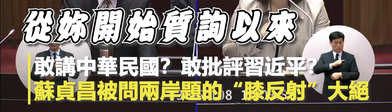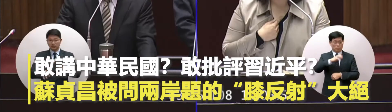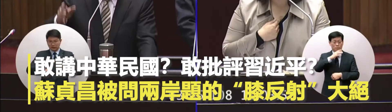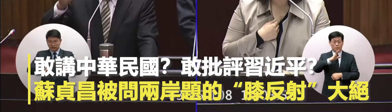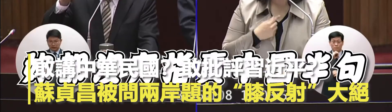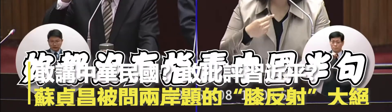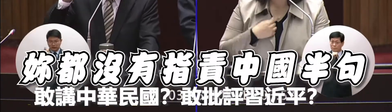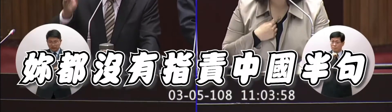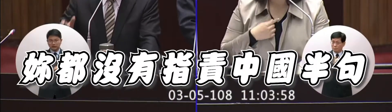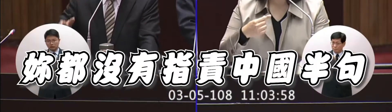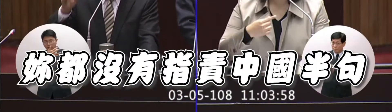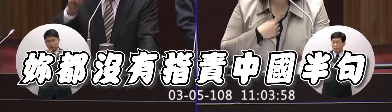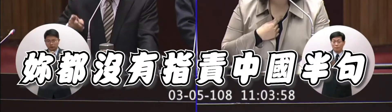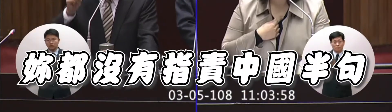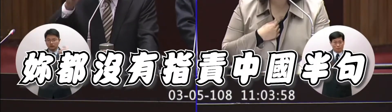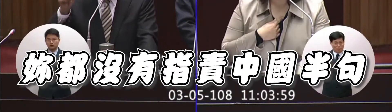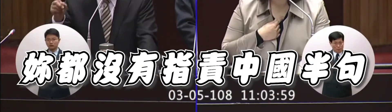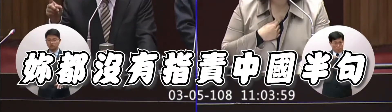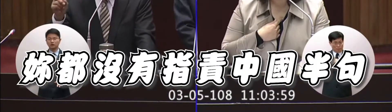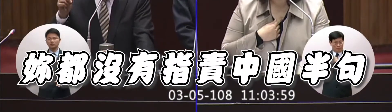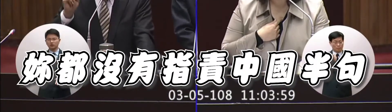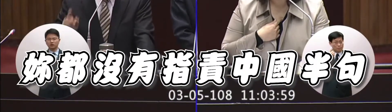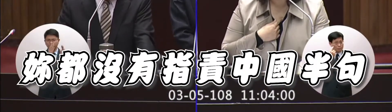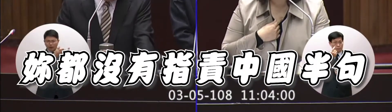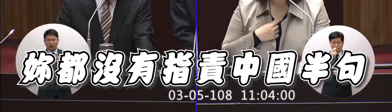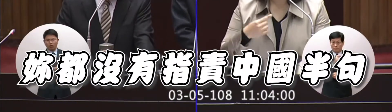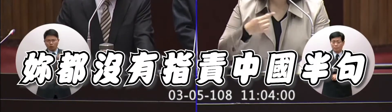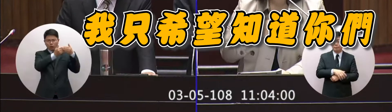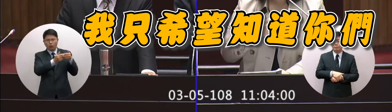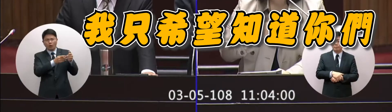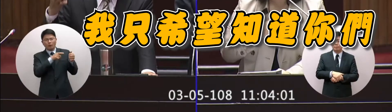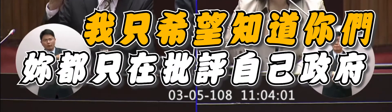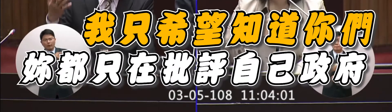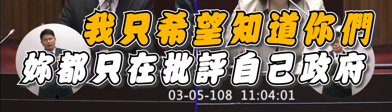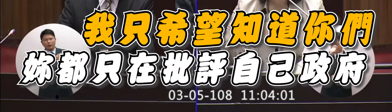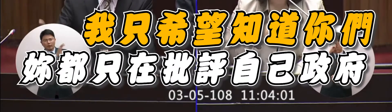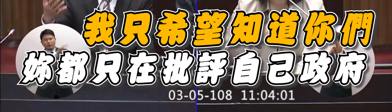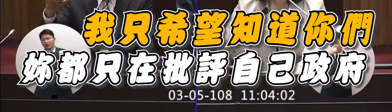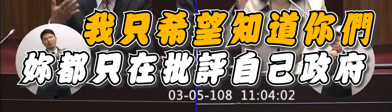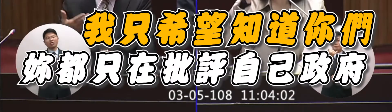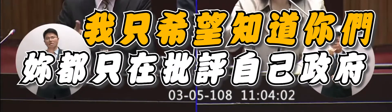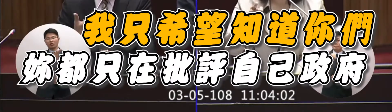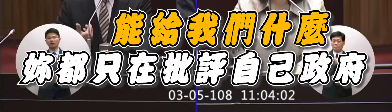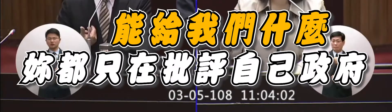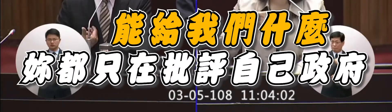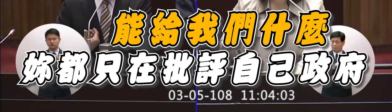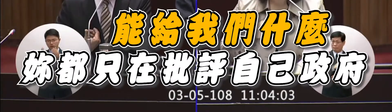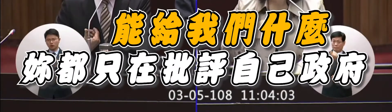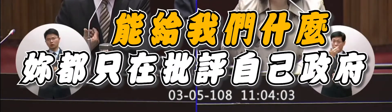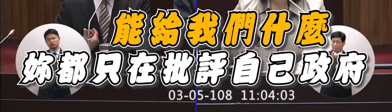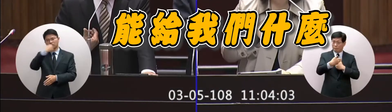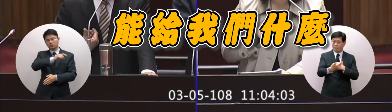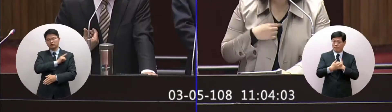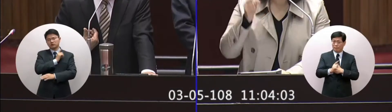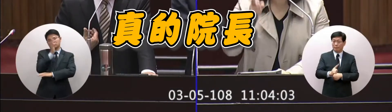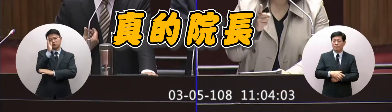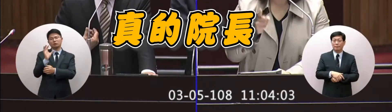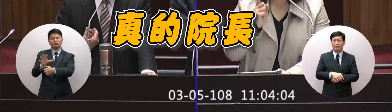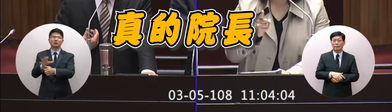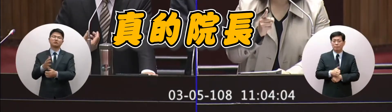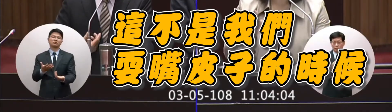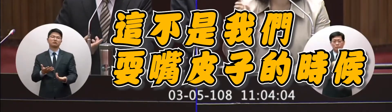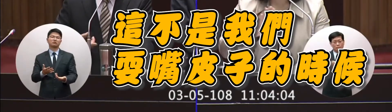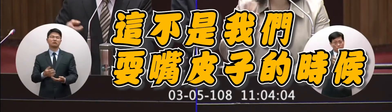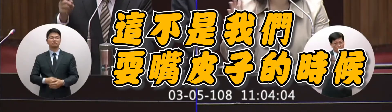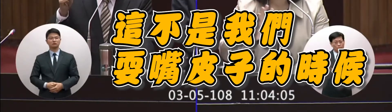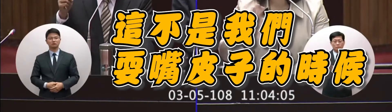的民众， 你都没有指责中国半句， 我只希望知道你们能给我们什么。真的，